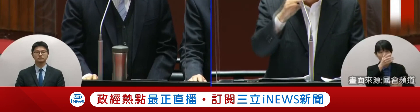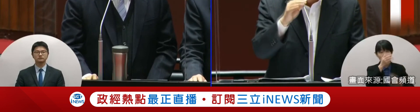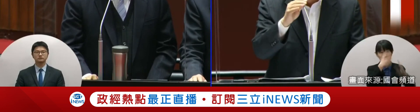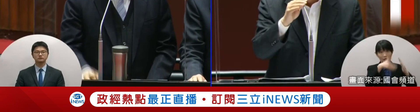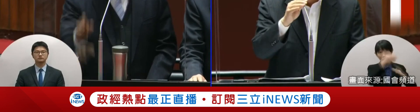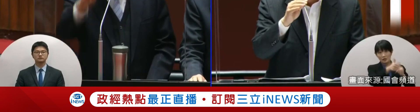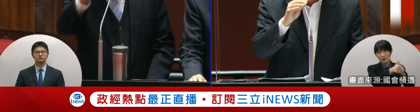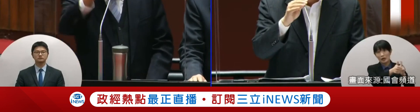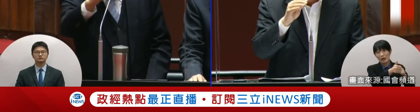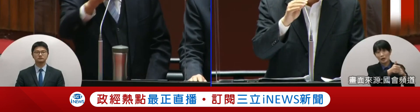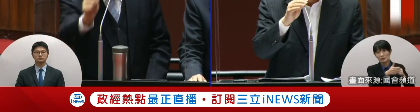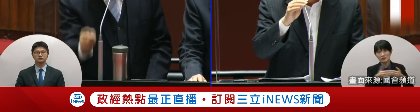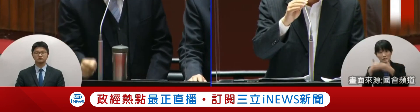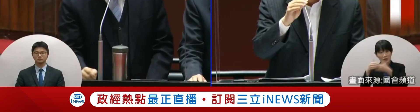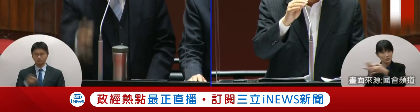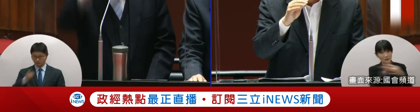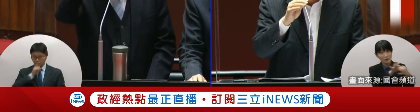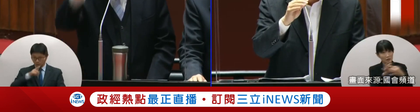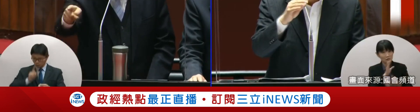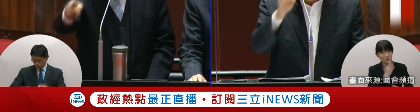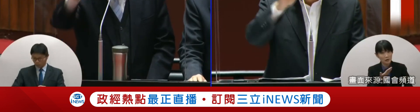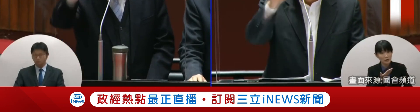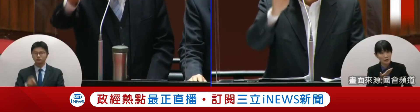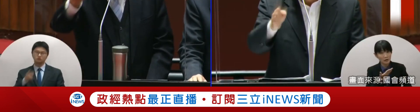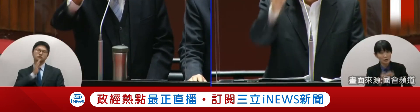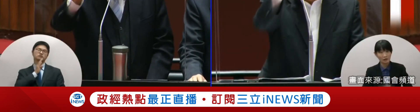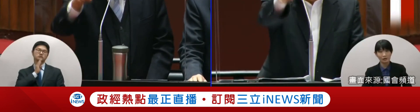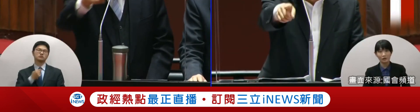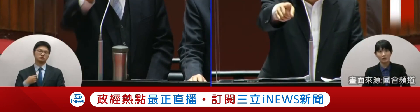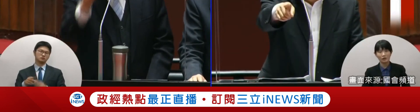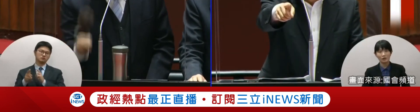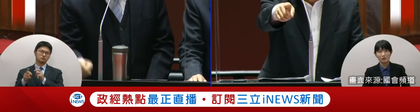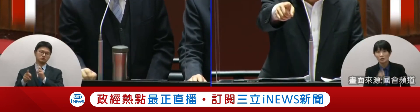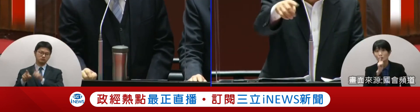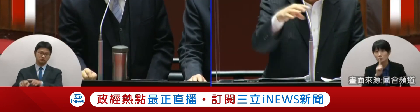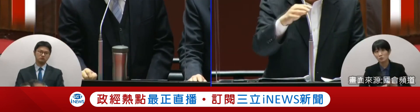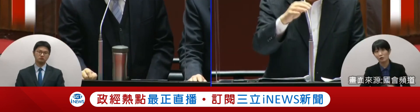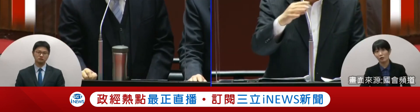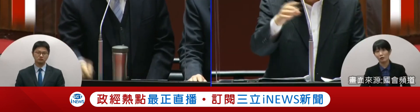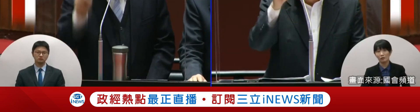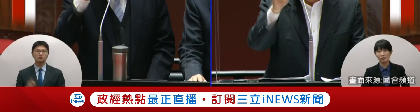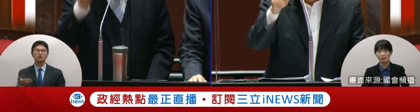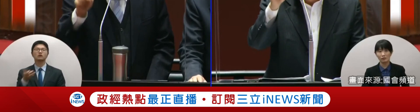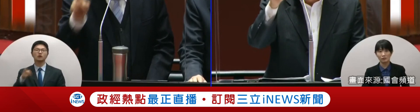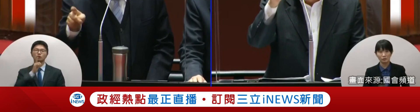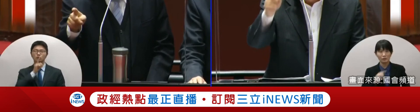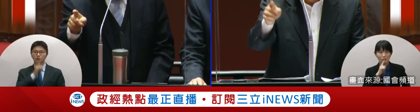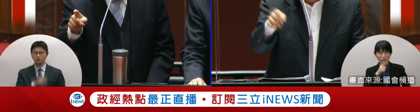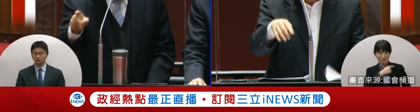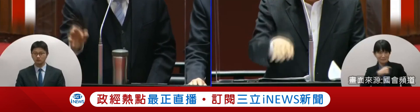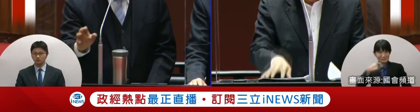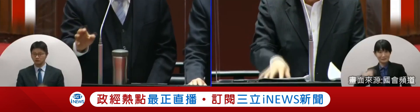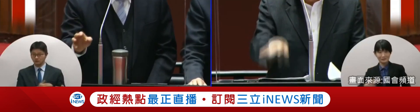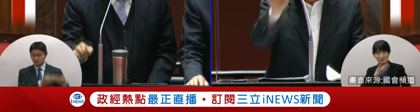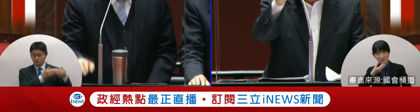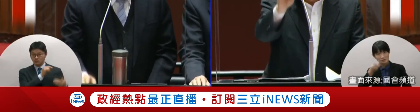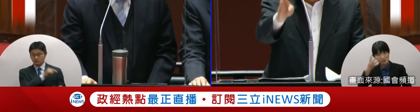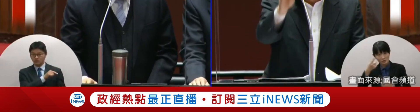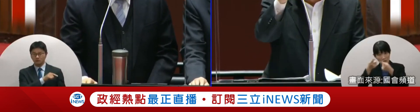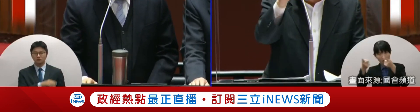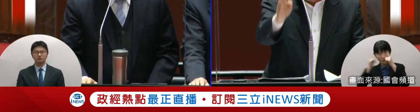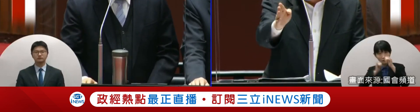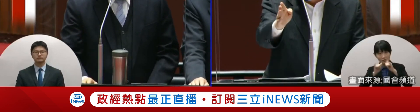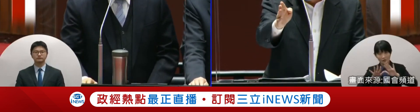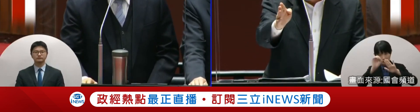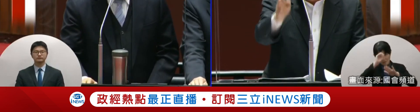是也是红的吗？ 你说对就对。就是、 我没有说对，是你说的。 对啊， 我说是北京清华，因为有民